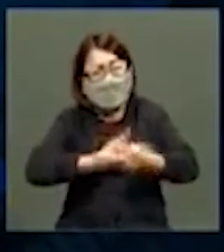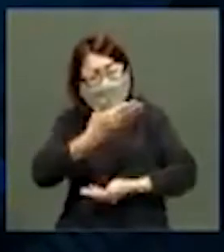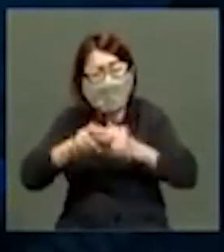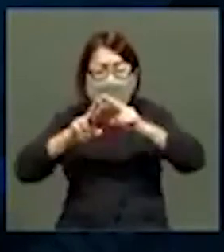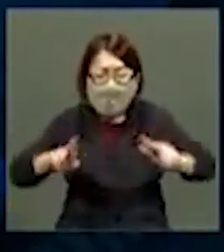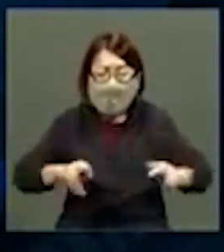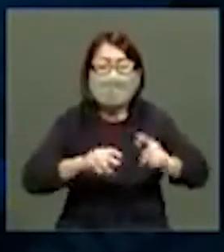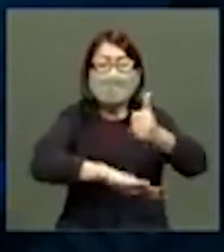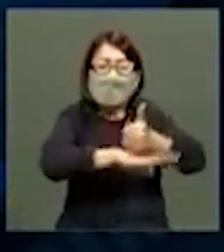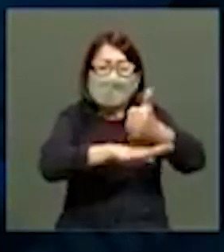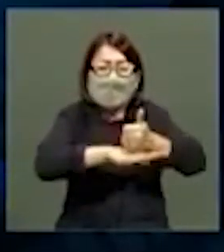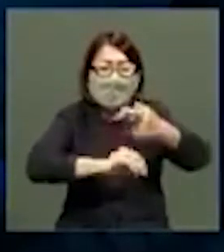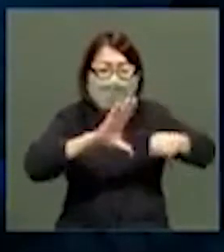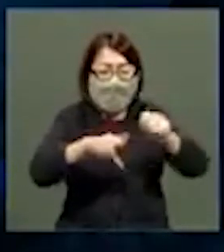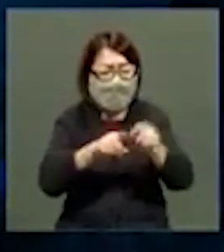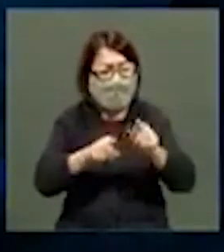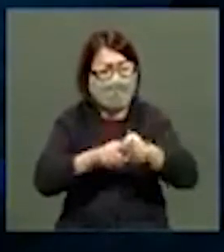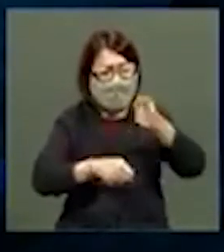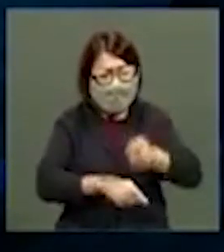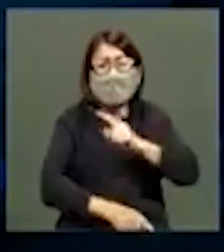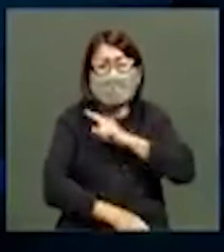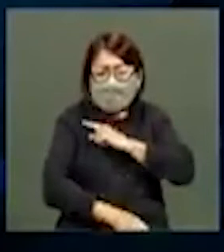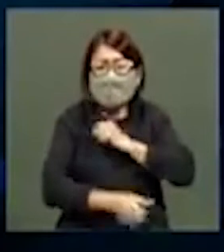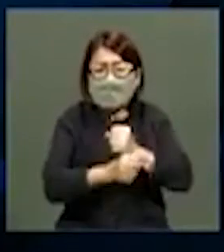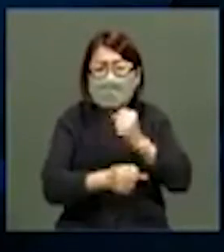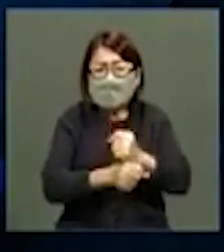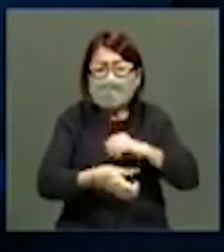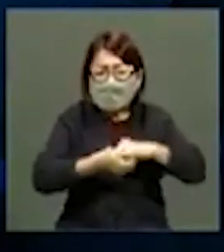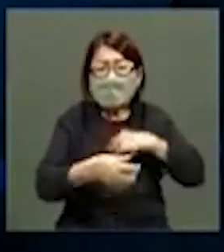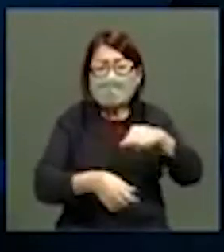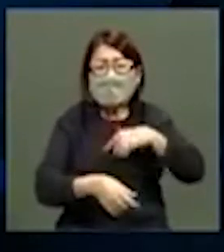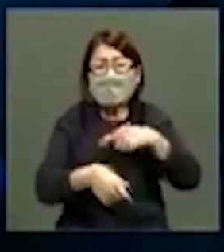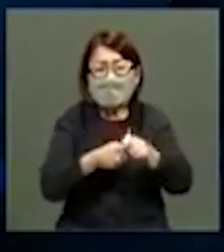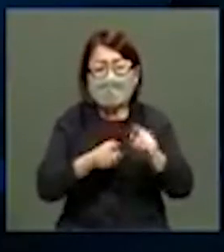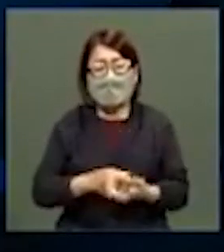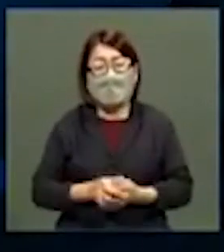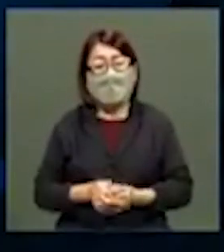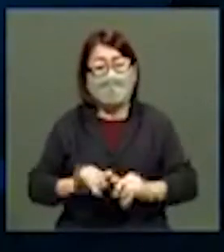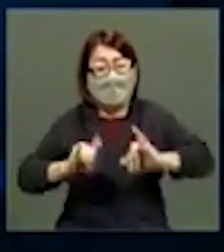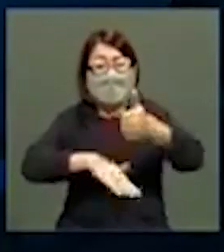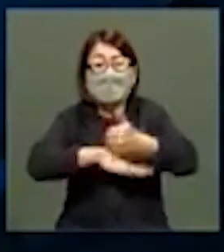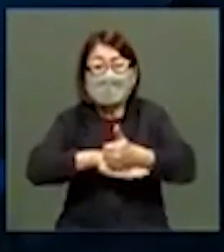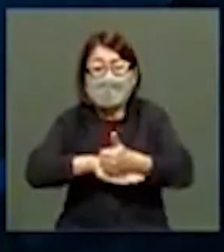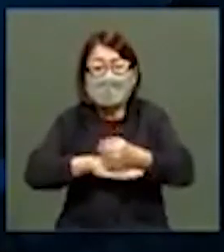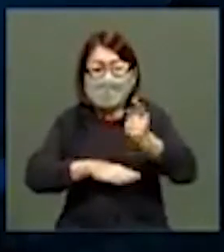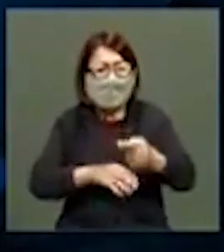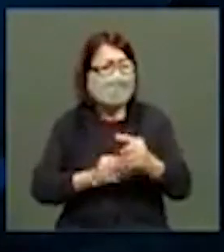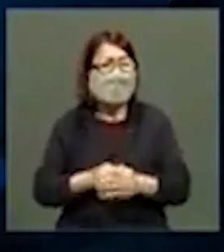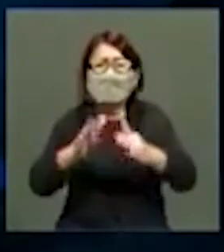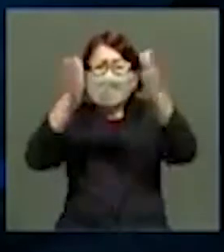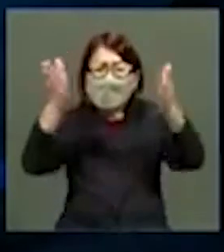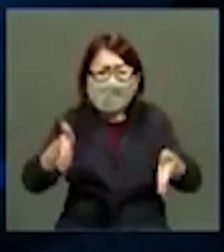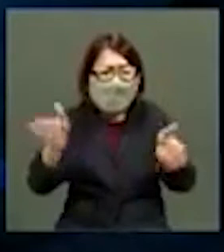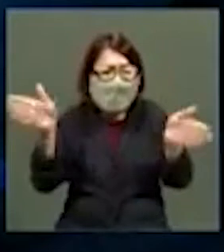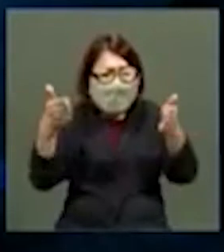นะครับท่านต้องมีหน้าที่ด้วยนะครับนี่คือประมาณเท่าไหร่ล่ะ1คือเจ้าของผู้ประกอบการต้องปรับปรุงสภาพแวดล้